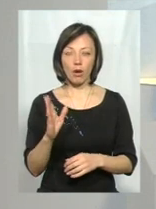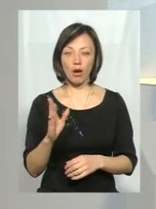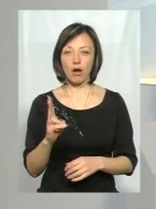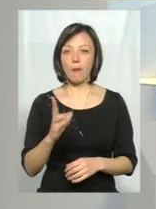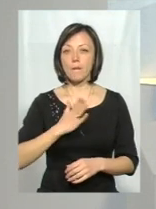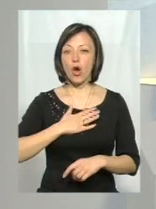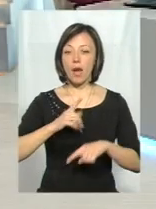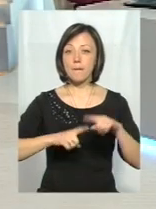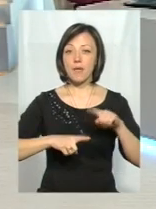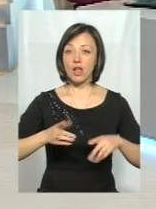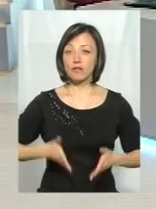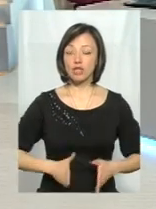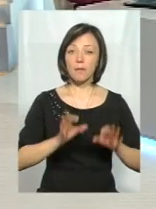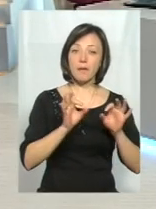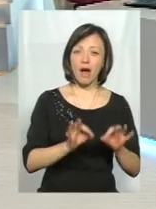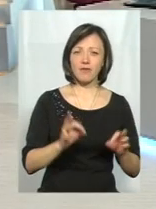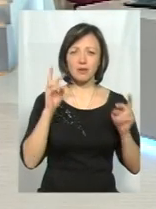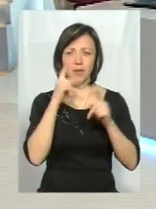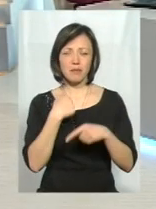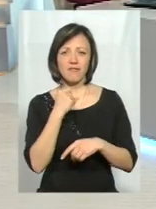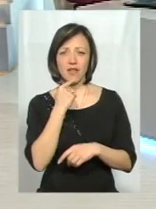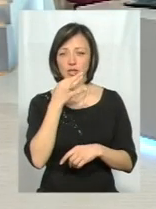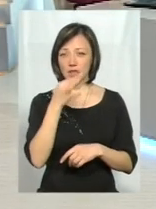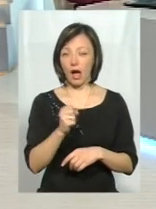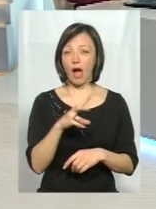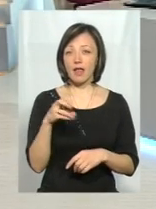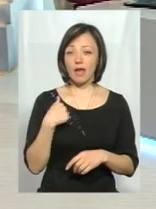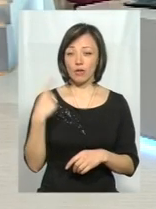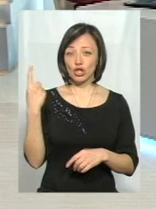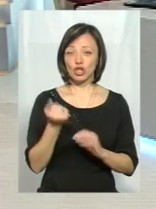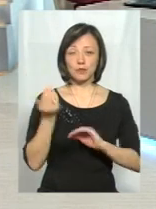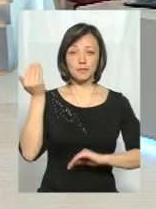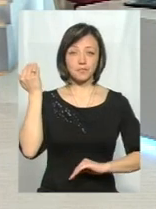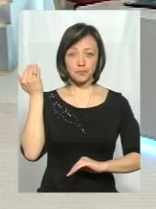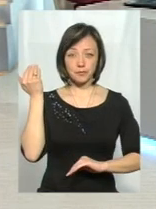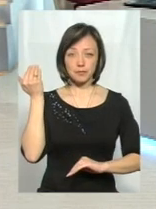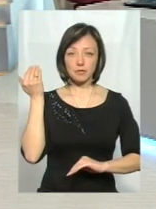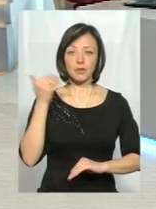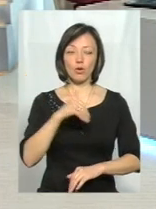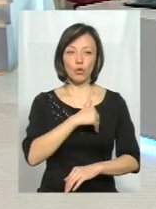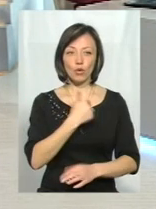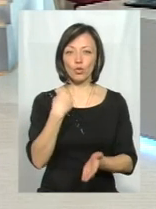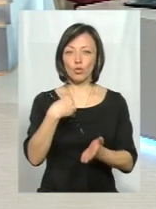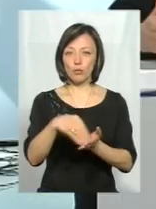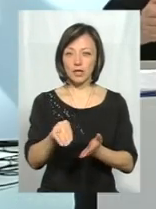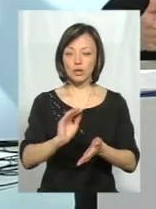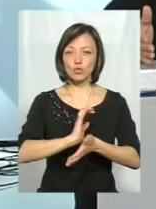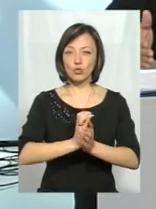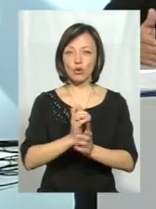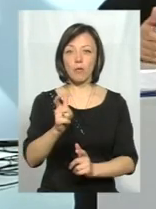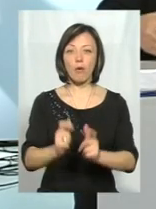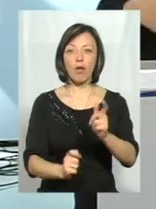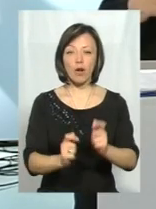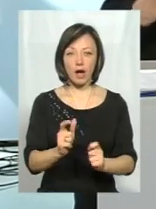батьківщина. Правда це чи неправда, мені важко сказати, але я був тиждень тому назад, кажу, я хочу купити згущеного